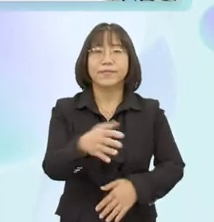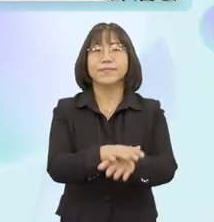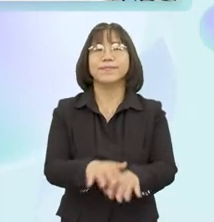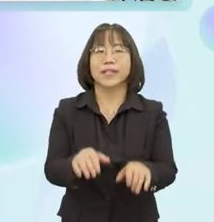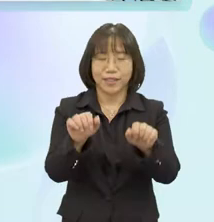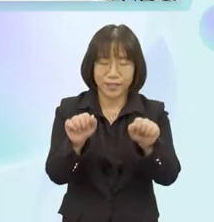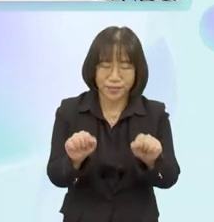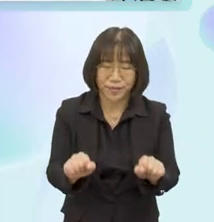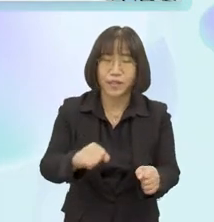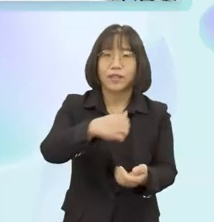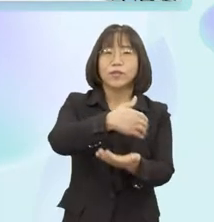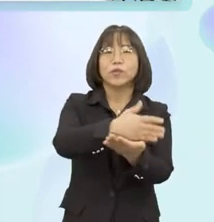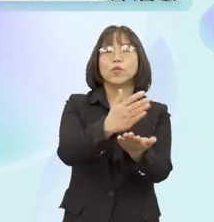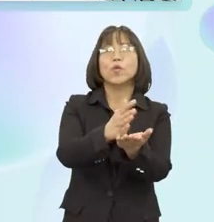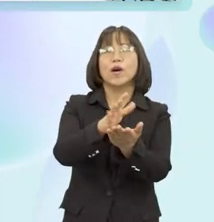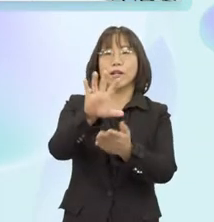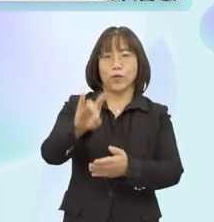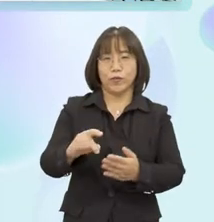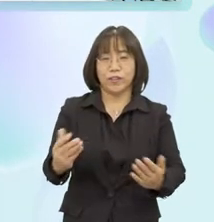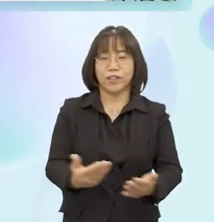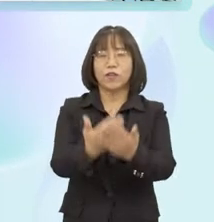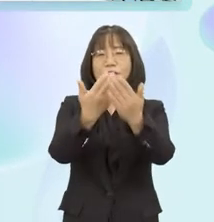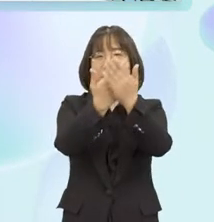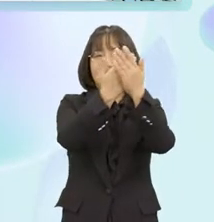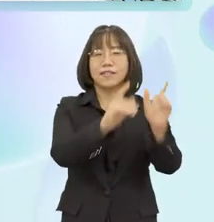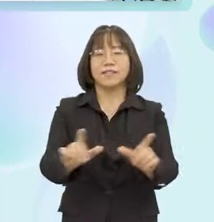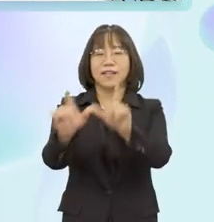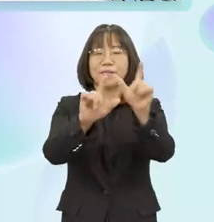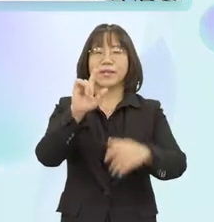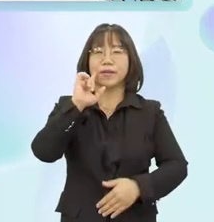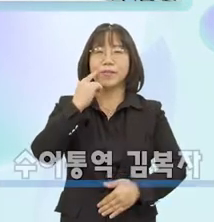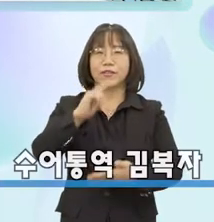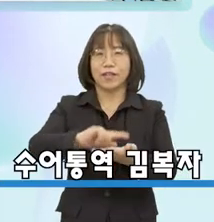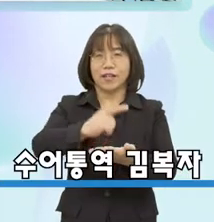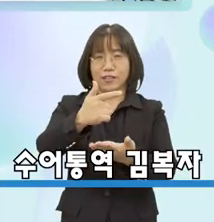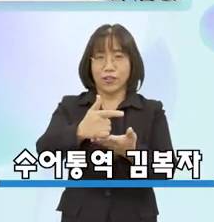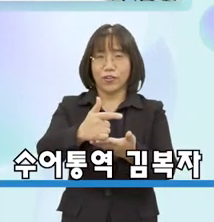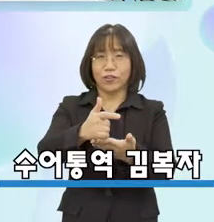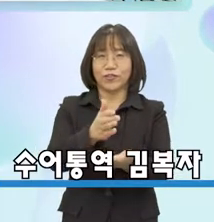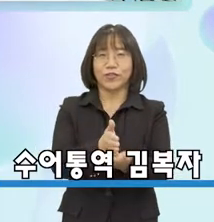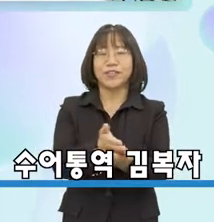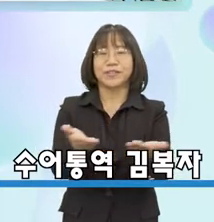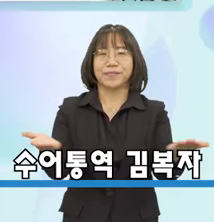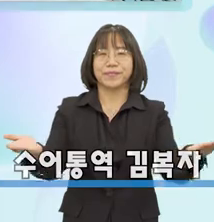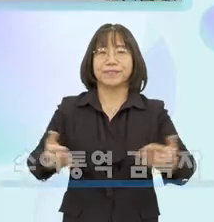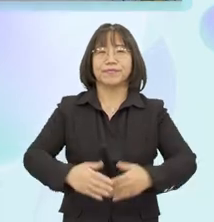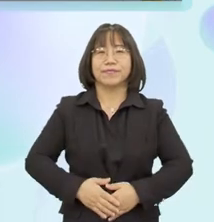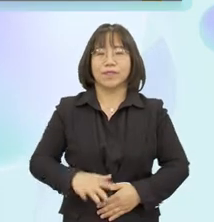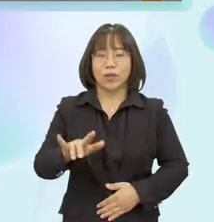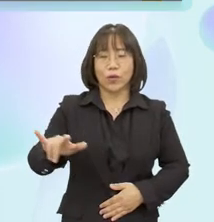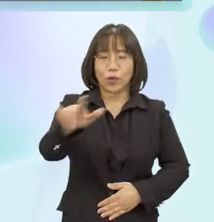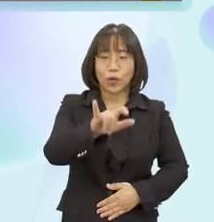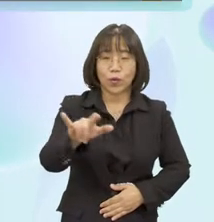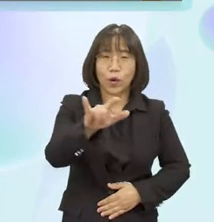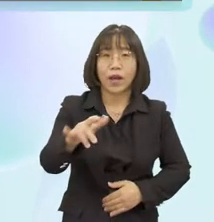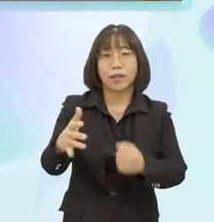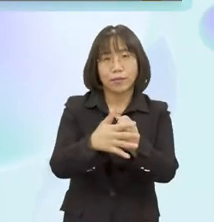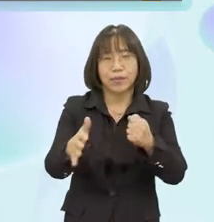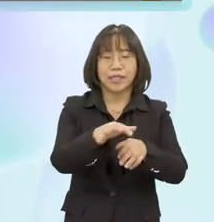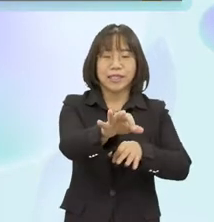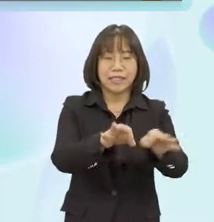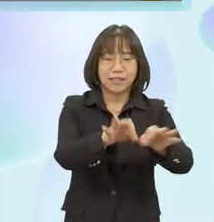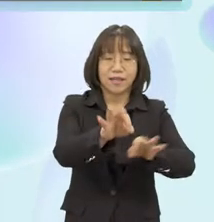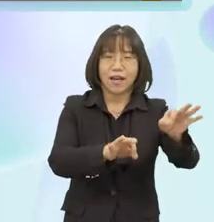구민 여러분 안녕하십니까? 조화로운 성장, 삶이 아름다운 강서, 아이강서TV 김민주입니다. 코로나19로 장